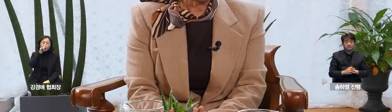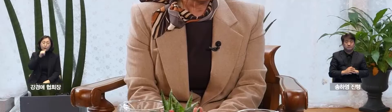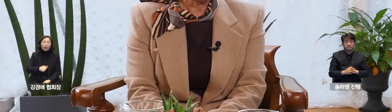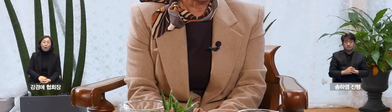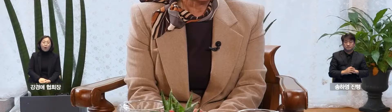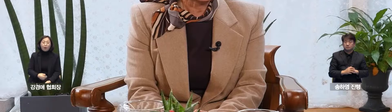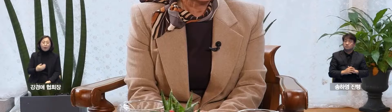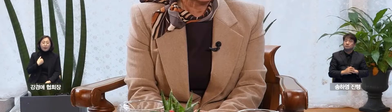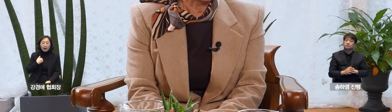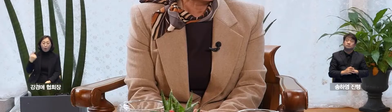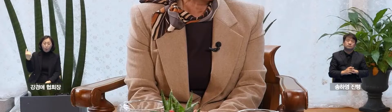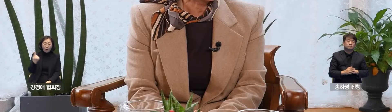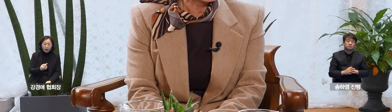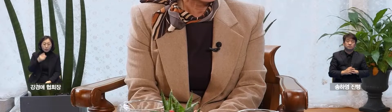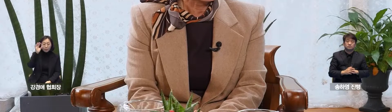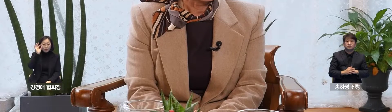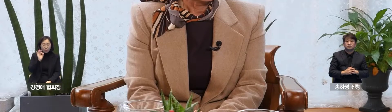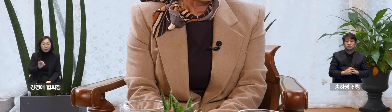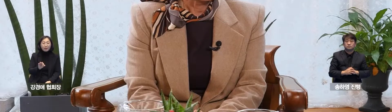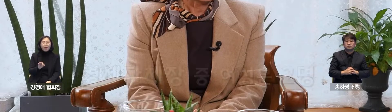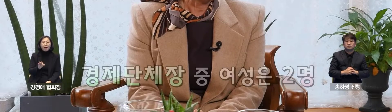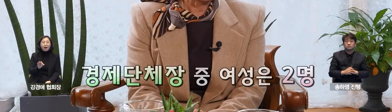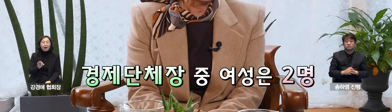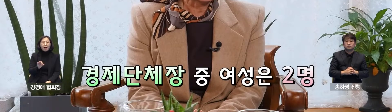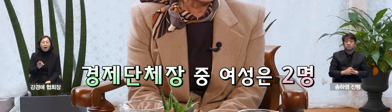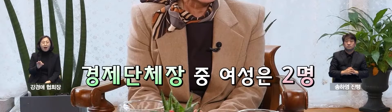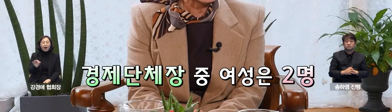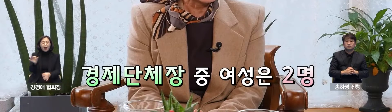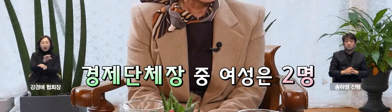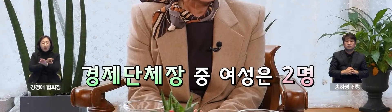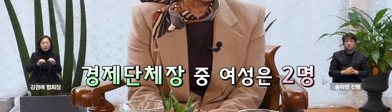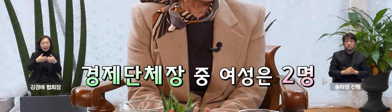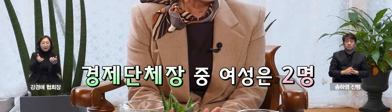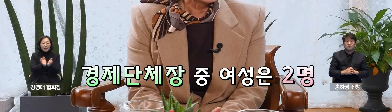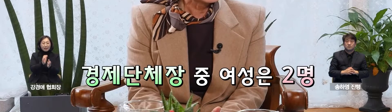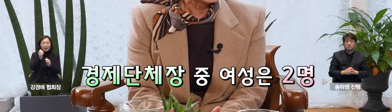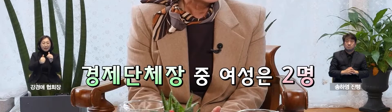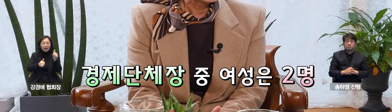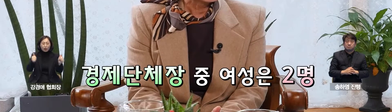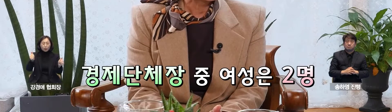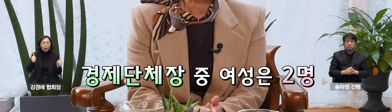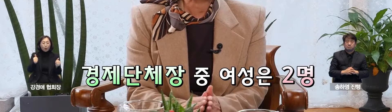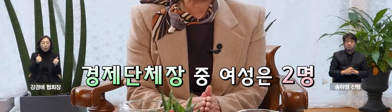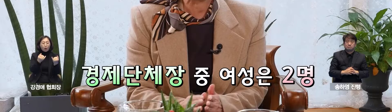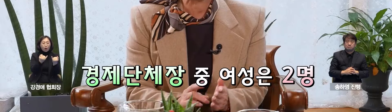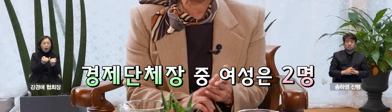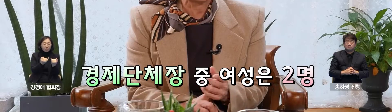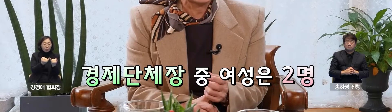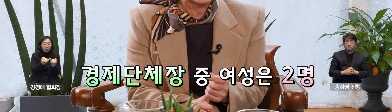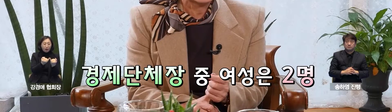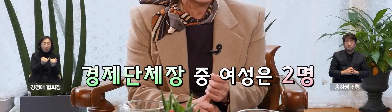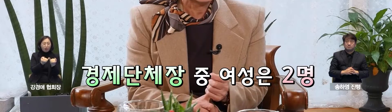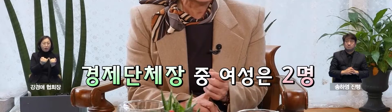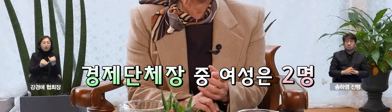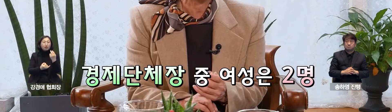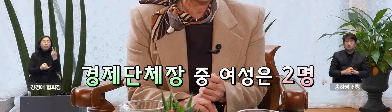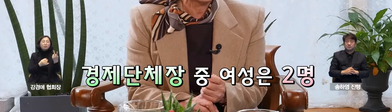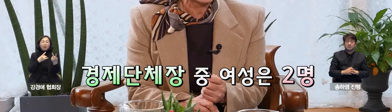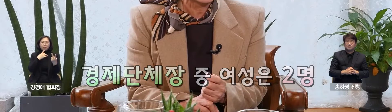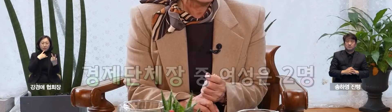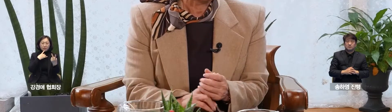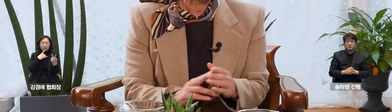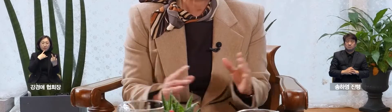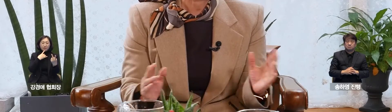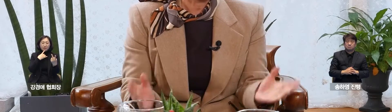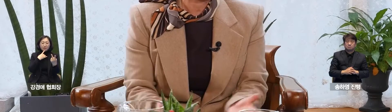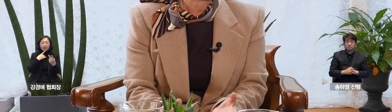제가 와서 실질적인 거를 보니까 경제단체장도 여성 이 붙는 두 명만